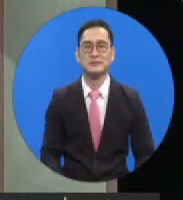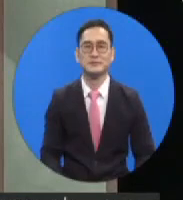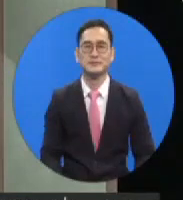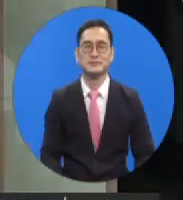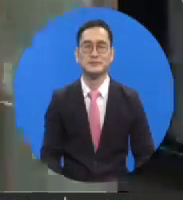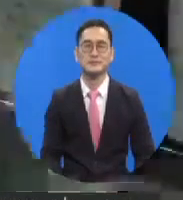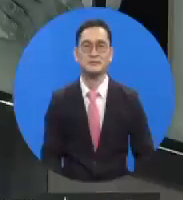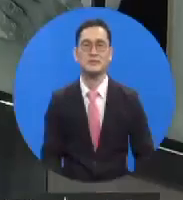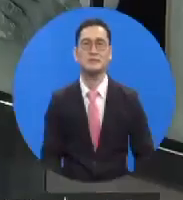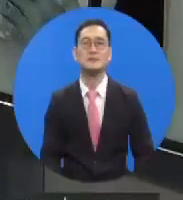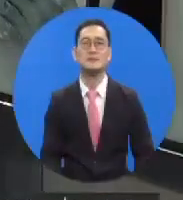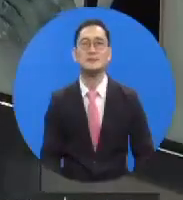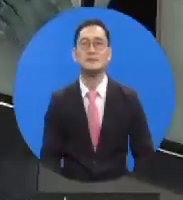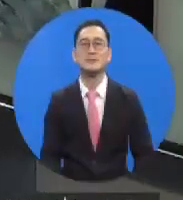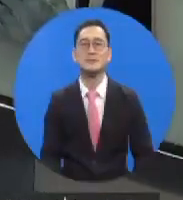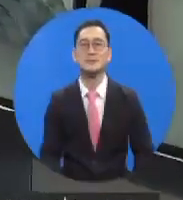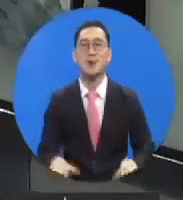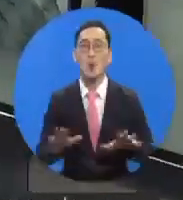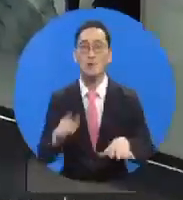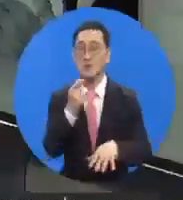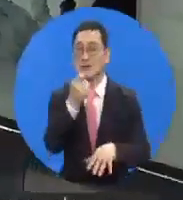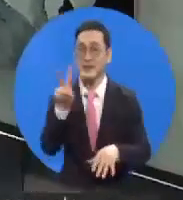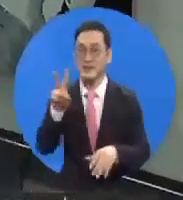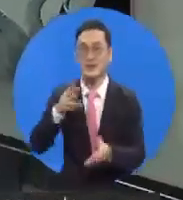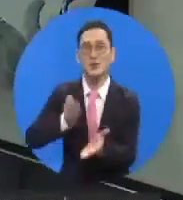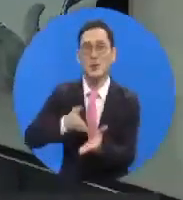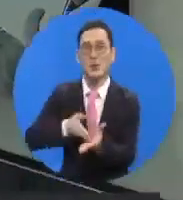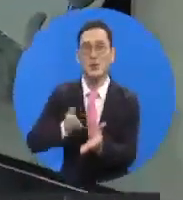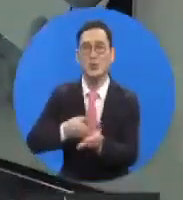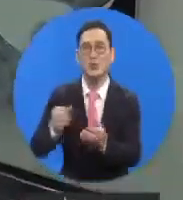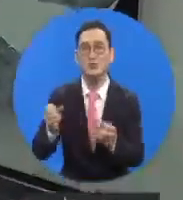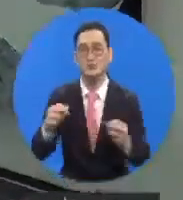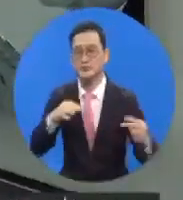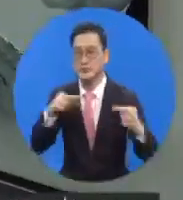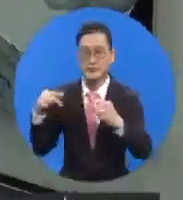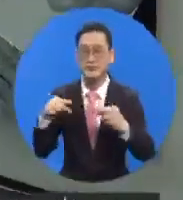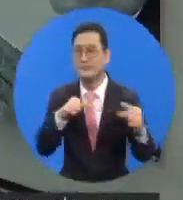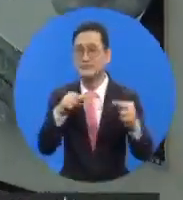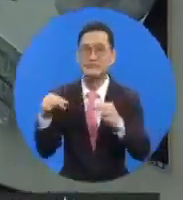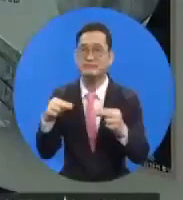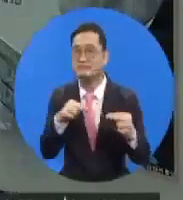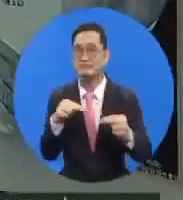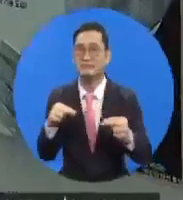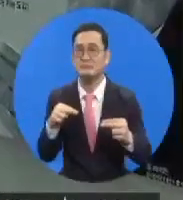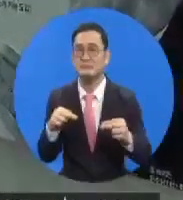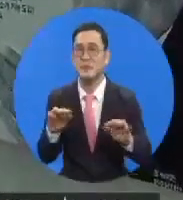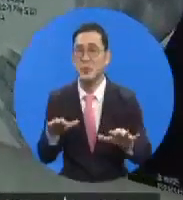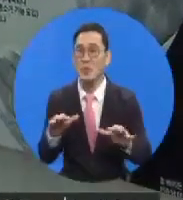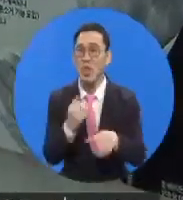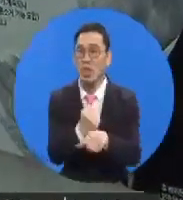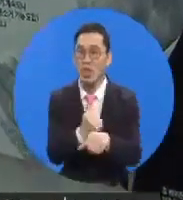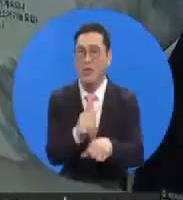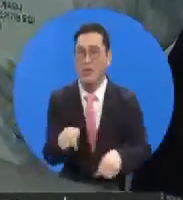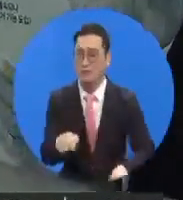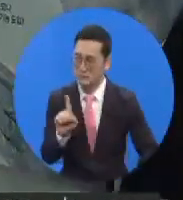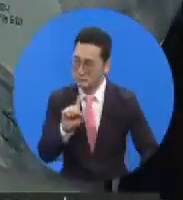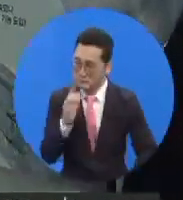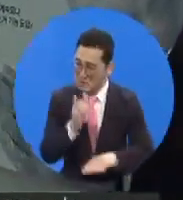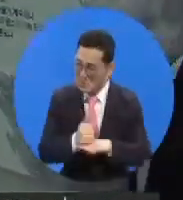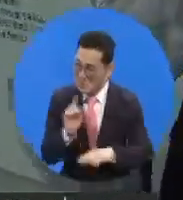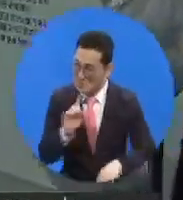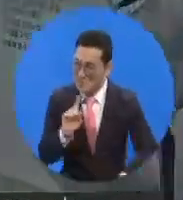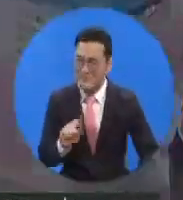오늘 미국에서 마지막 대선 TV 토론이 열린다고 하는데 그 결과가 어떻게 될지도 상당히 궁금해집니다. 지금까지 신문